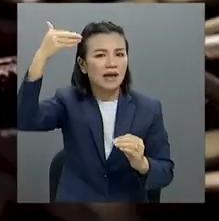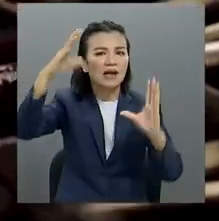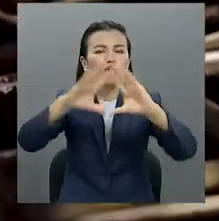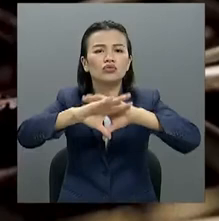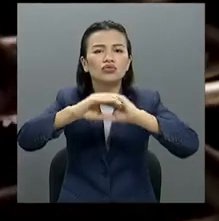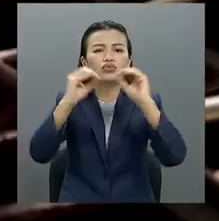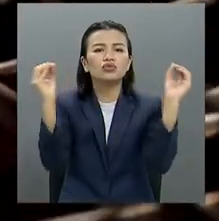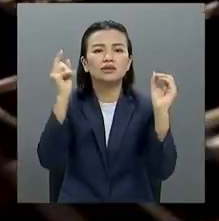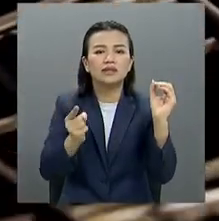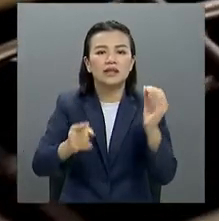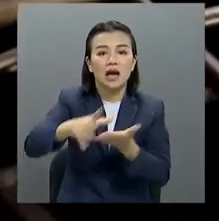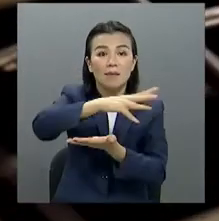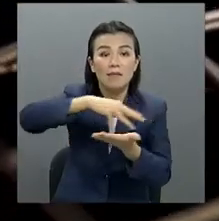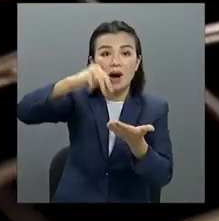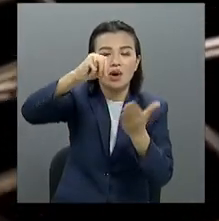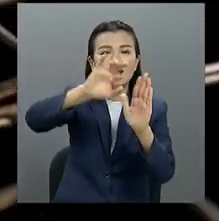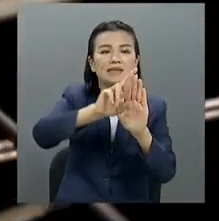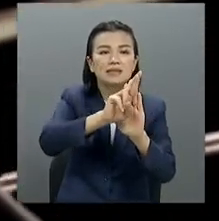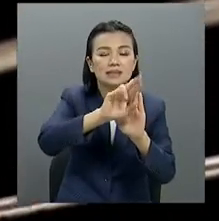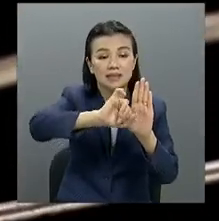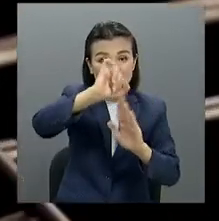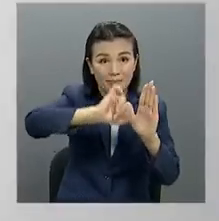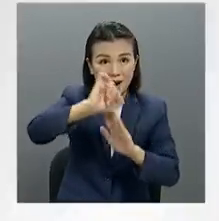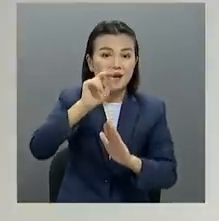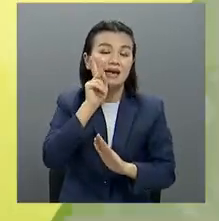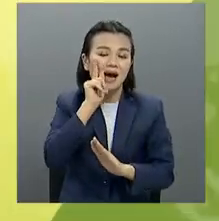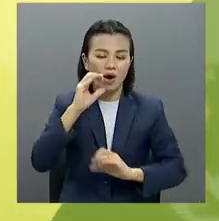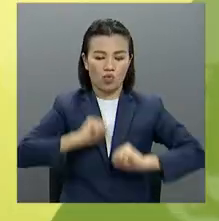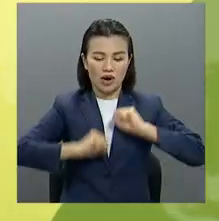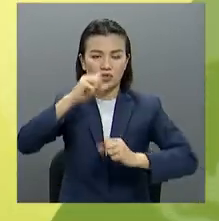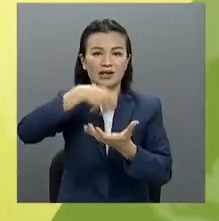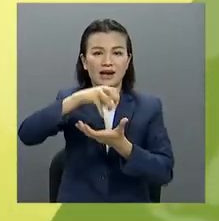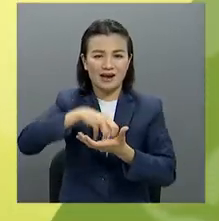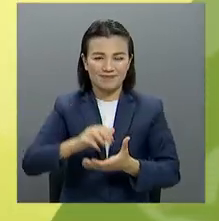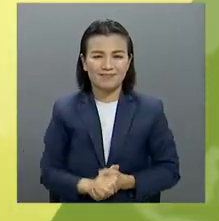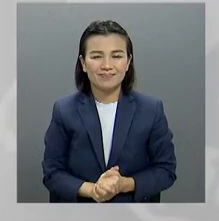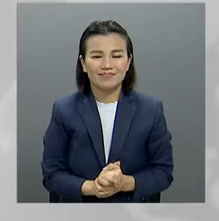หาวิทยาลัยราชภัฏเชียงใหม่นักข่าวพลเมืองรายงาน